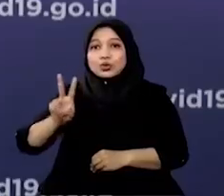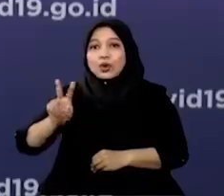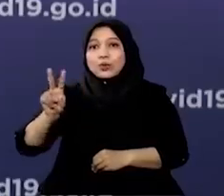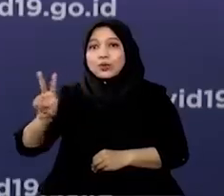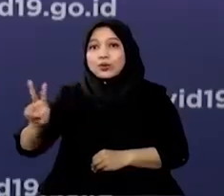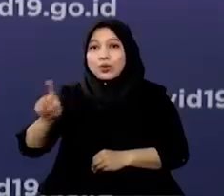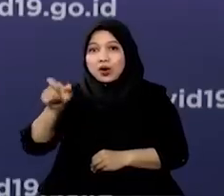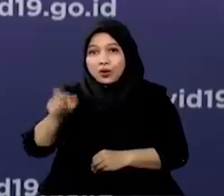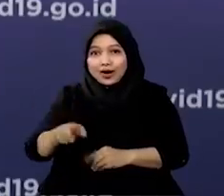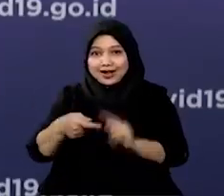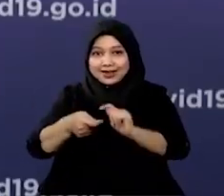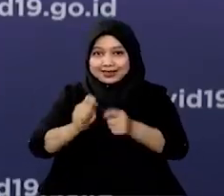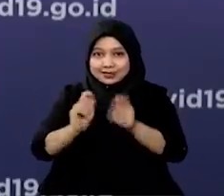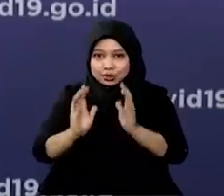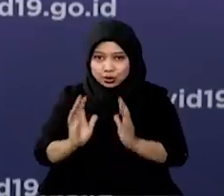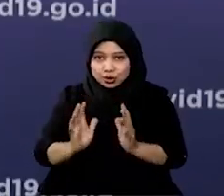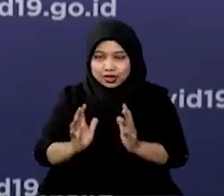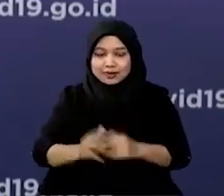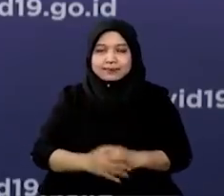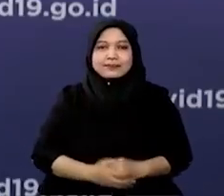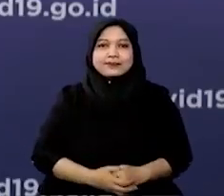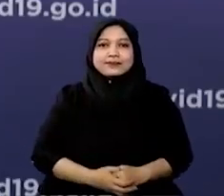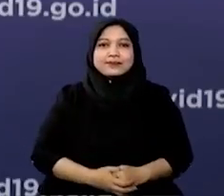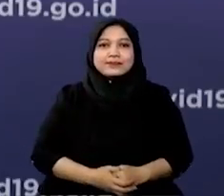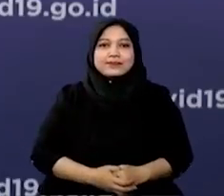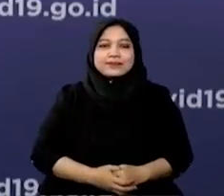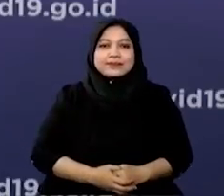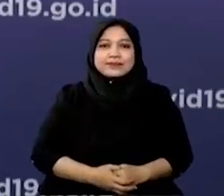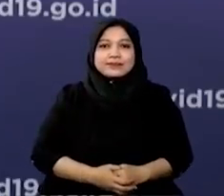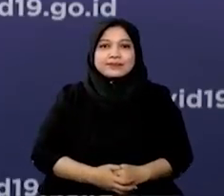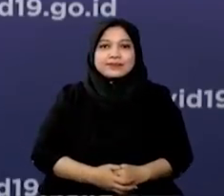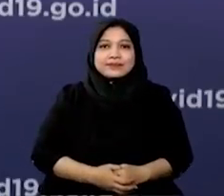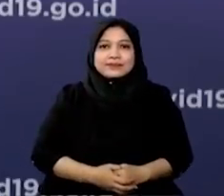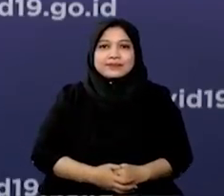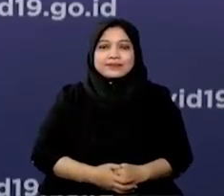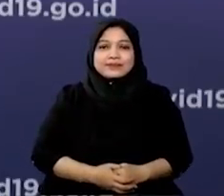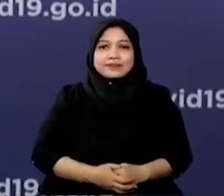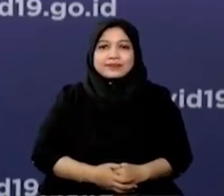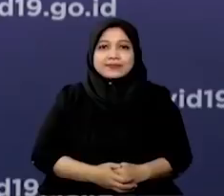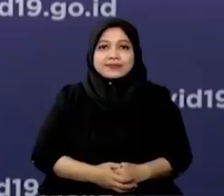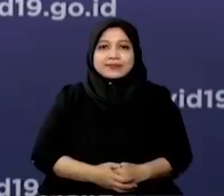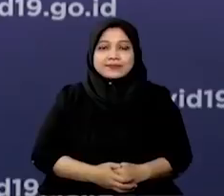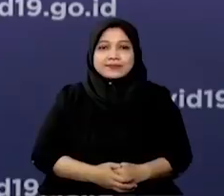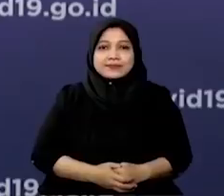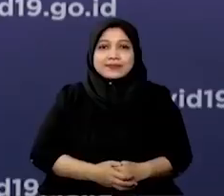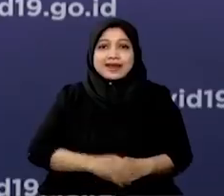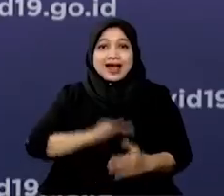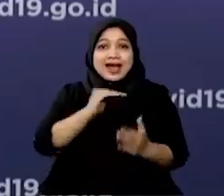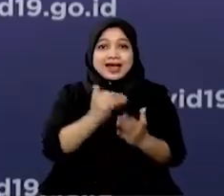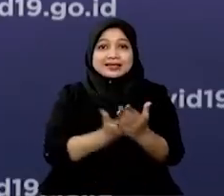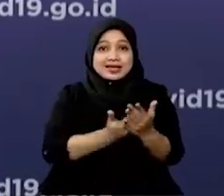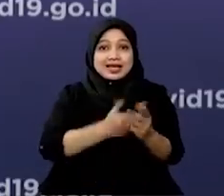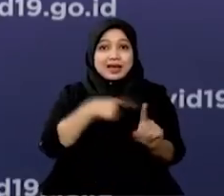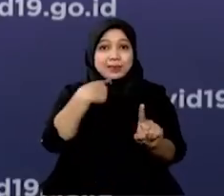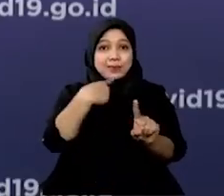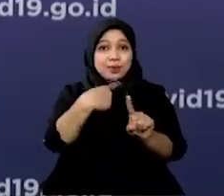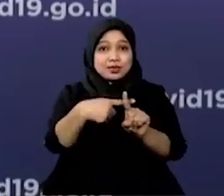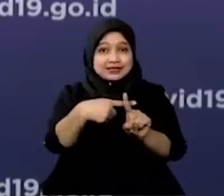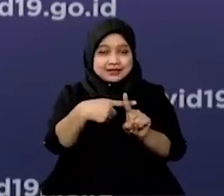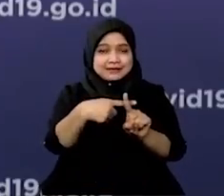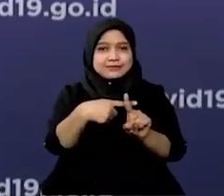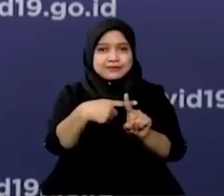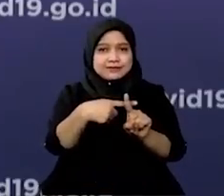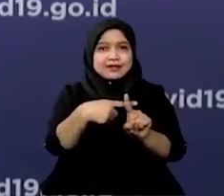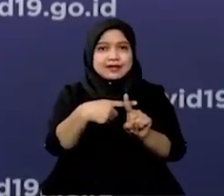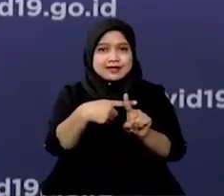522 spesimen Hai dari jumlah ini kita mendapatkan hasil positif yang